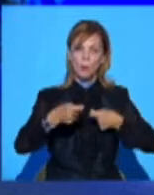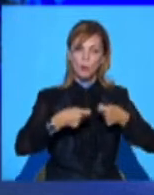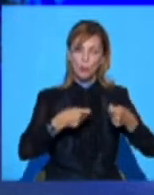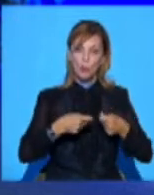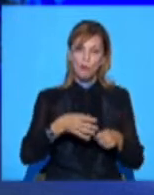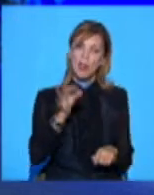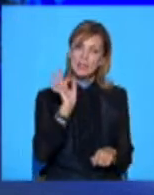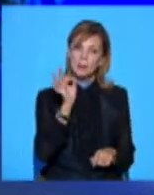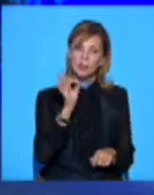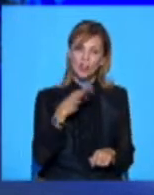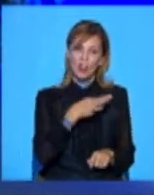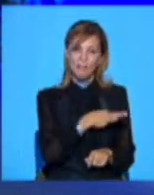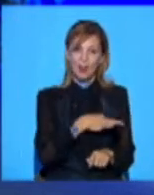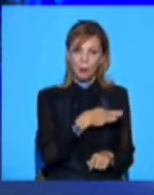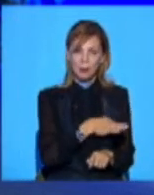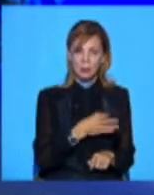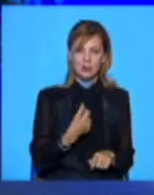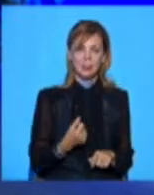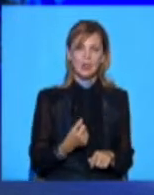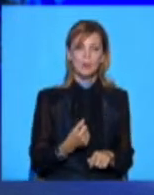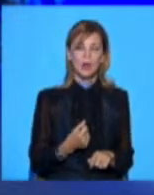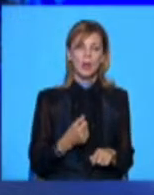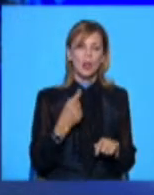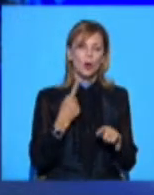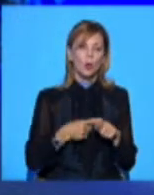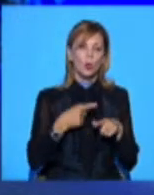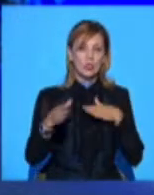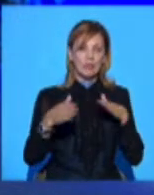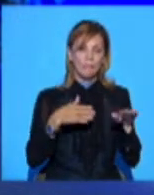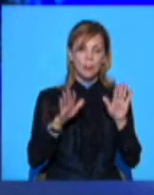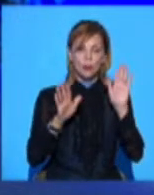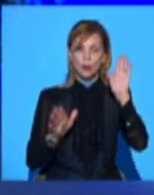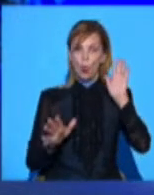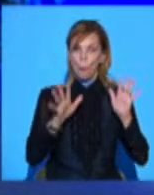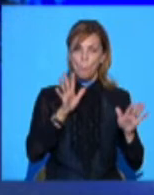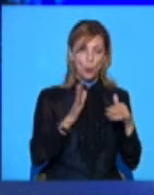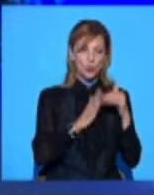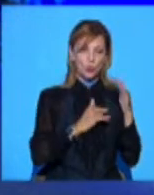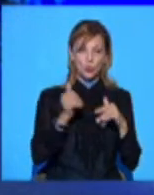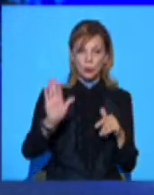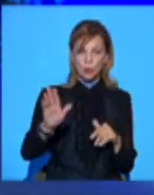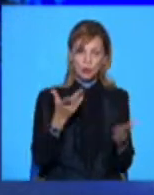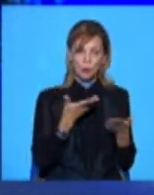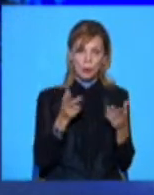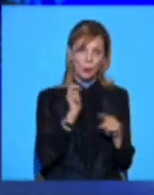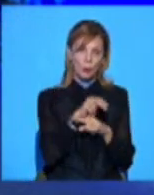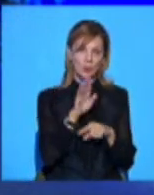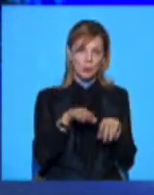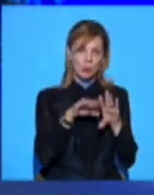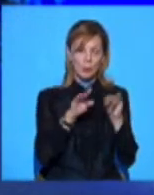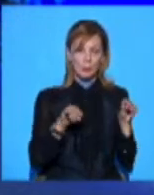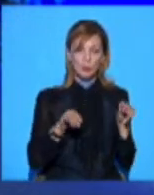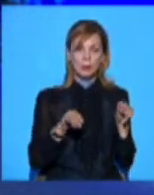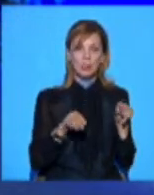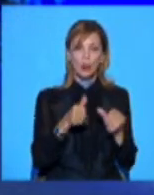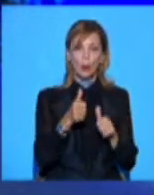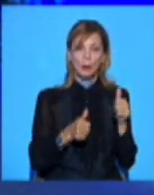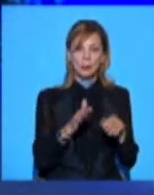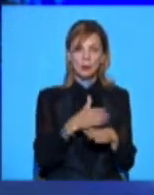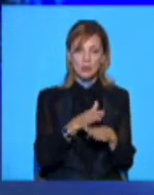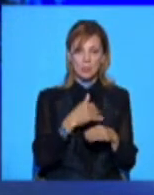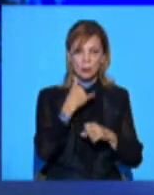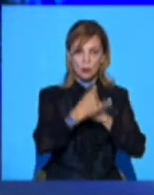mod inedit facultățile la care studiază. Cu diversi roboți construiți chiar de ei și cu care au participat la mai multe competiții naționale